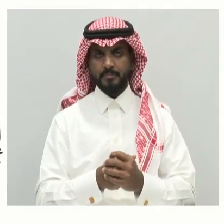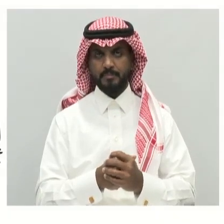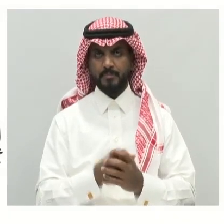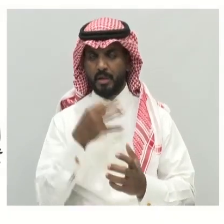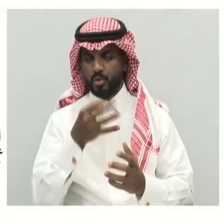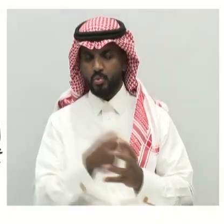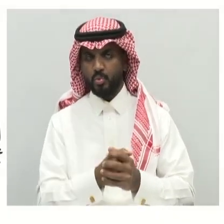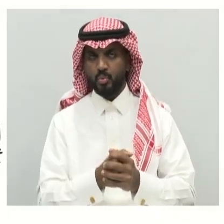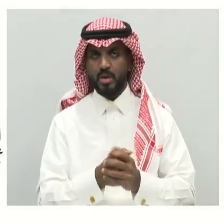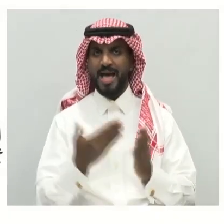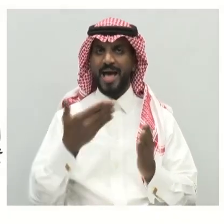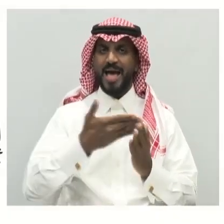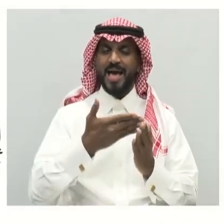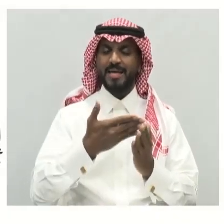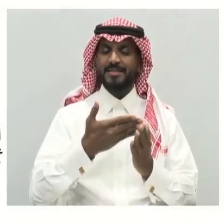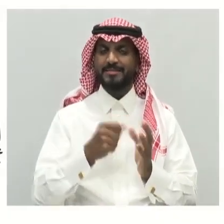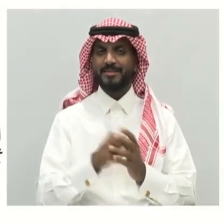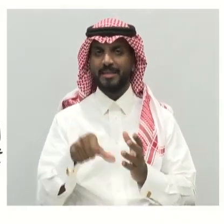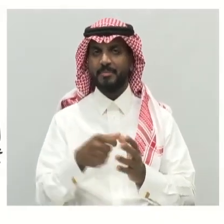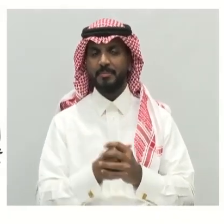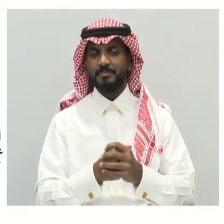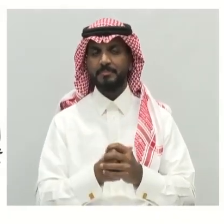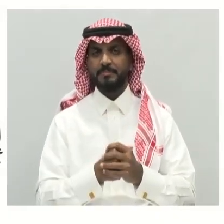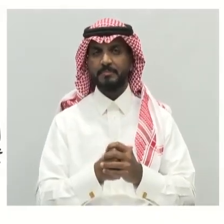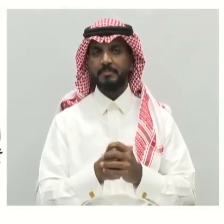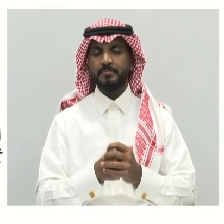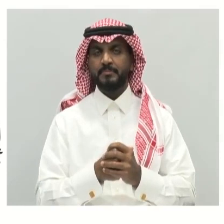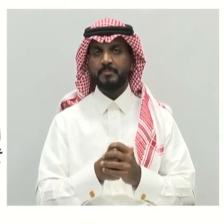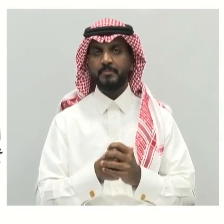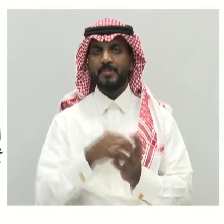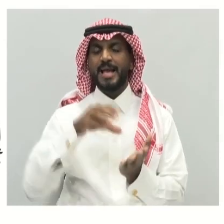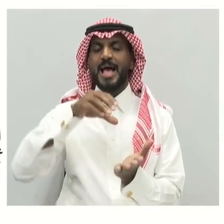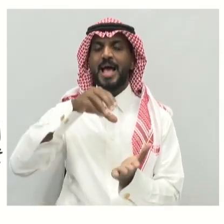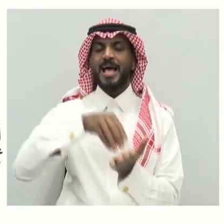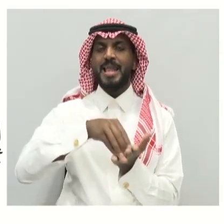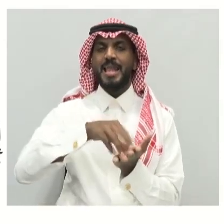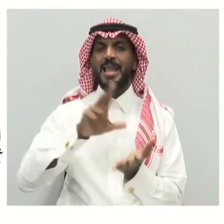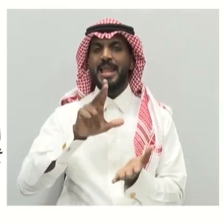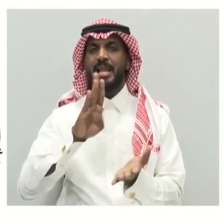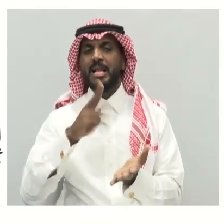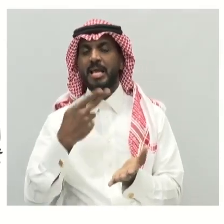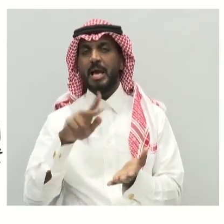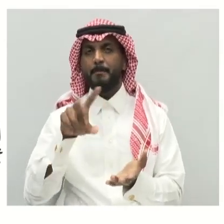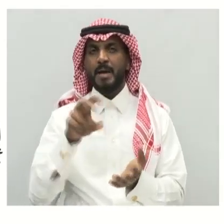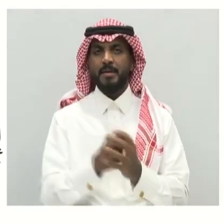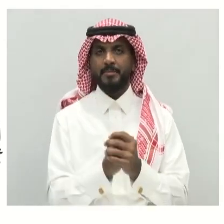هيقراوا الكلمه الاخيره في السطر الثاني الكعبه احسنتم